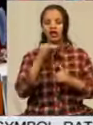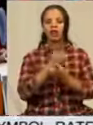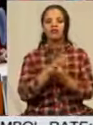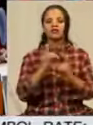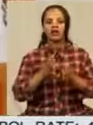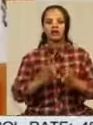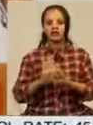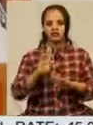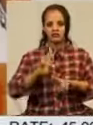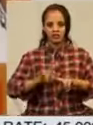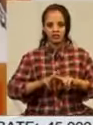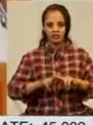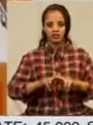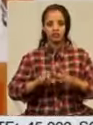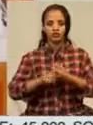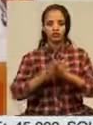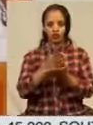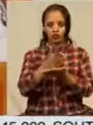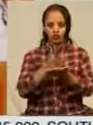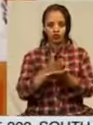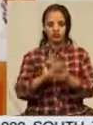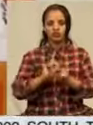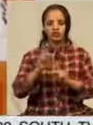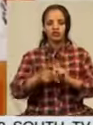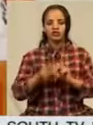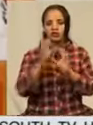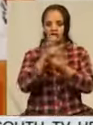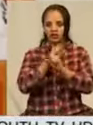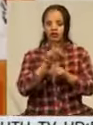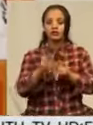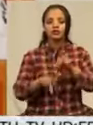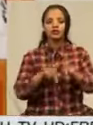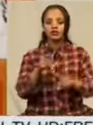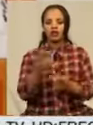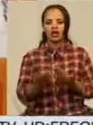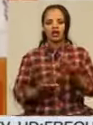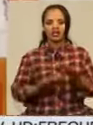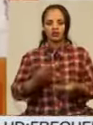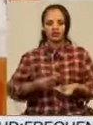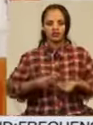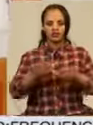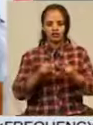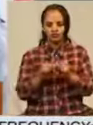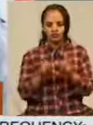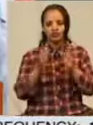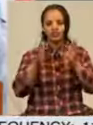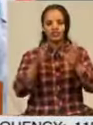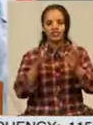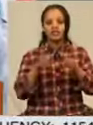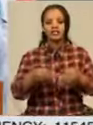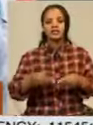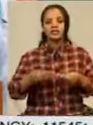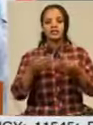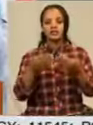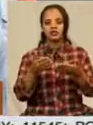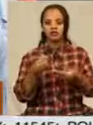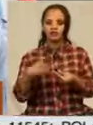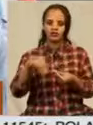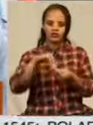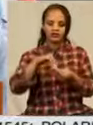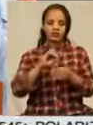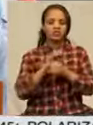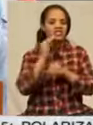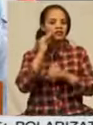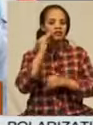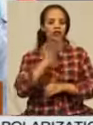አቅጣጫ በማስቀመጥ በጅምር የቆሙ ፕሮጀክቶችን በማጠናቀቅ ለህብረተሰቡ አገልግሎት እንዲሰጡ ልዩ ትኩረት እንደሚሰጠውም አክለዋል። የምክር